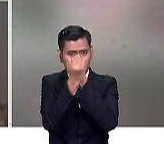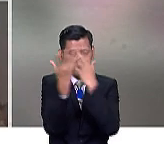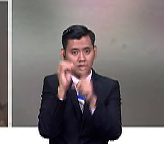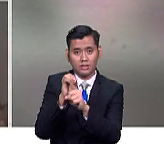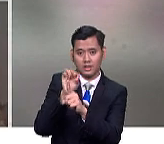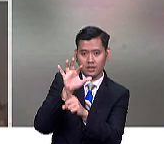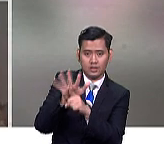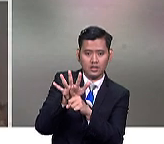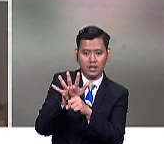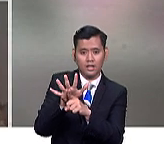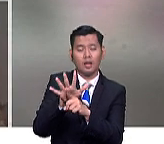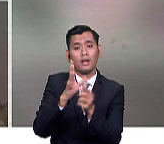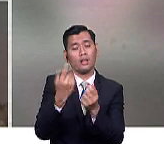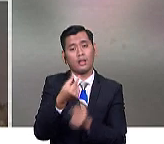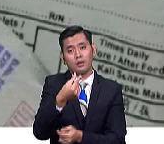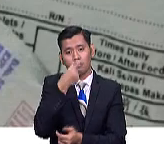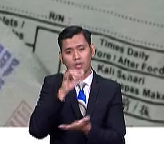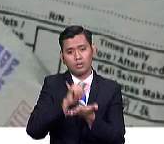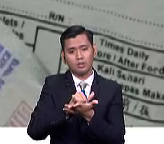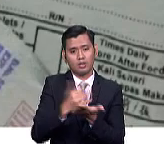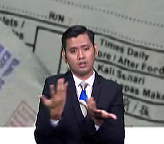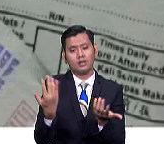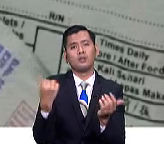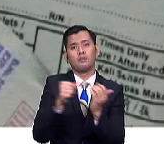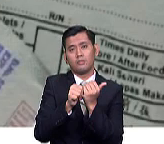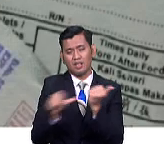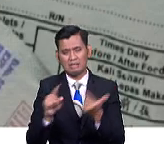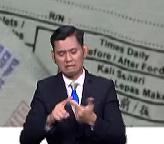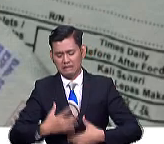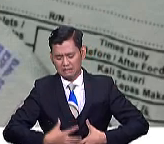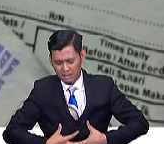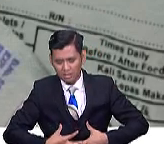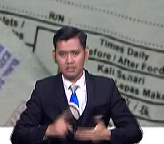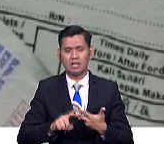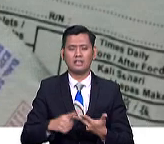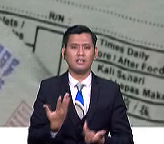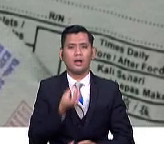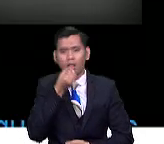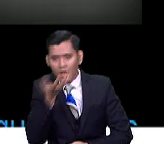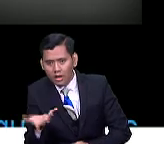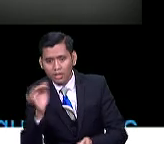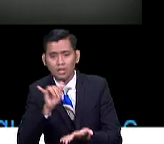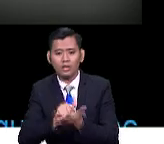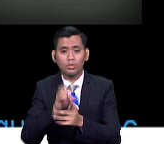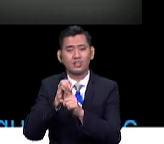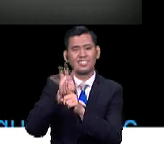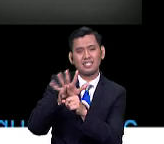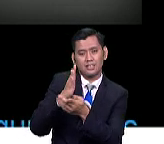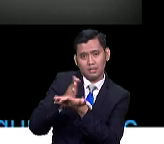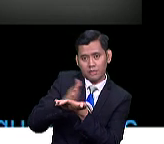kesan sampingan pil Cytotec seperti cirit-birit, sakit perut dan loyal yang dianggap cuma kesan